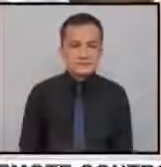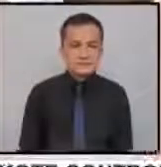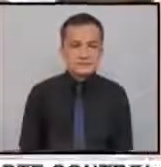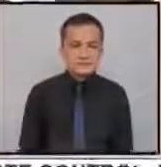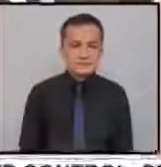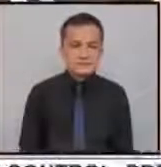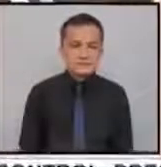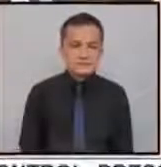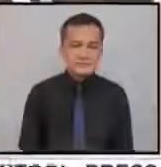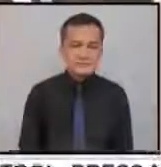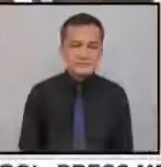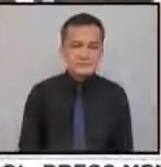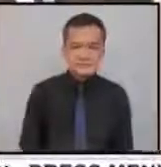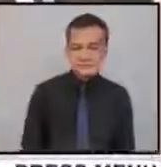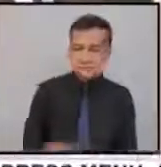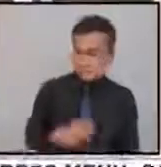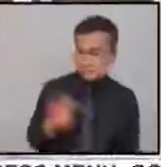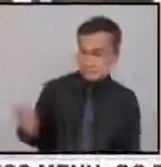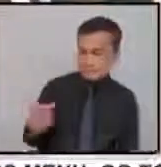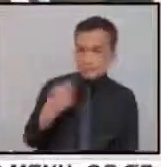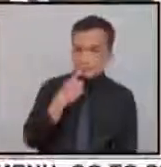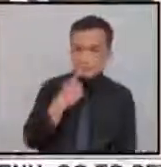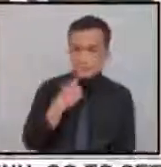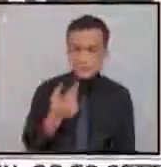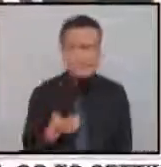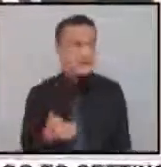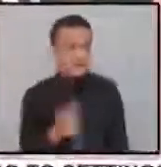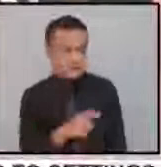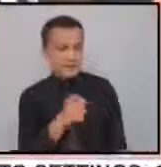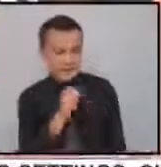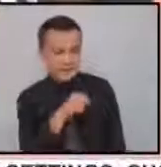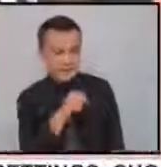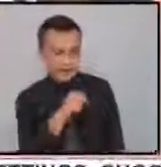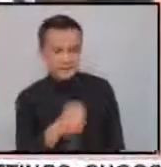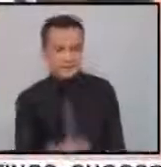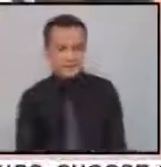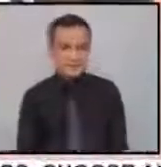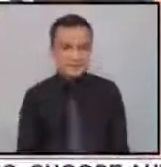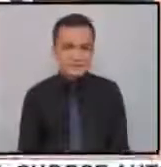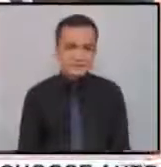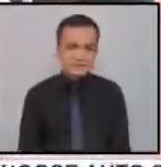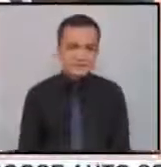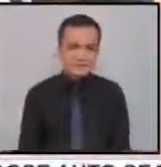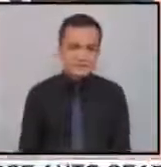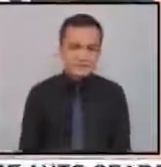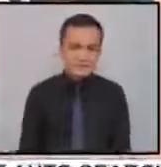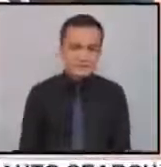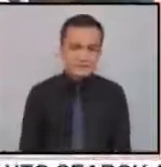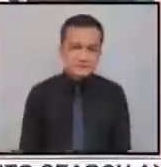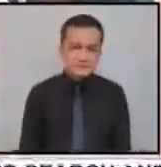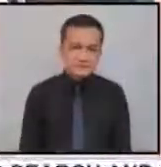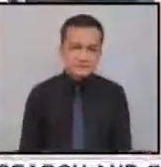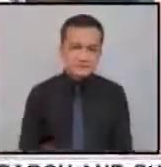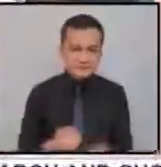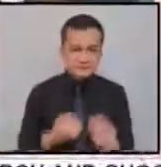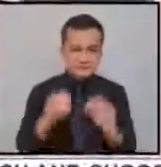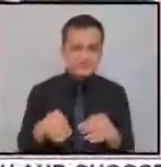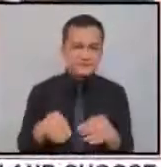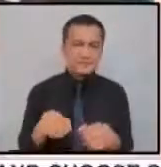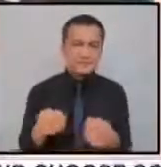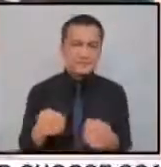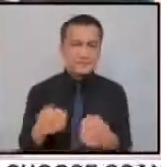Oh, Fico naman. Ako naman. Oh, sige. Gupit din. Ay, sorry. Deserve. Okay. So, lagyan natin sa gitna.